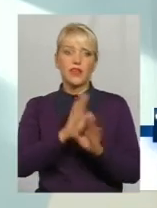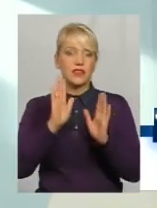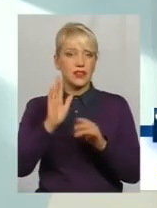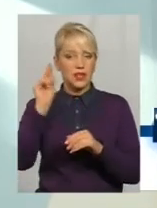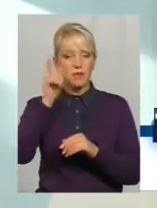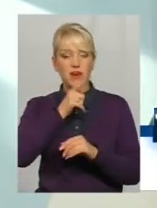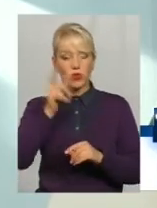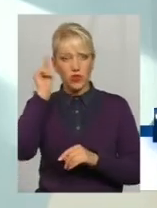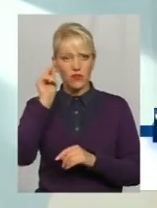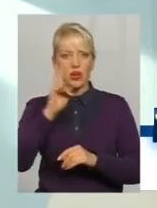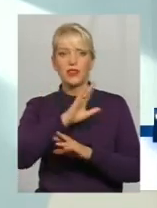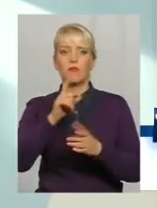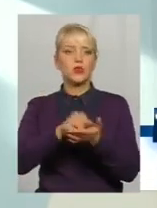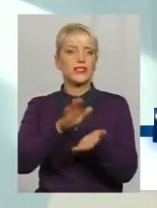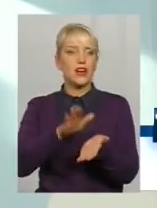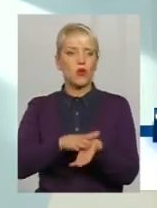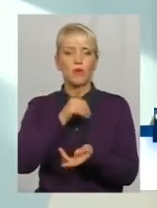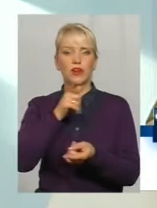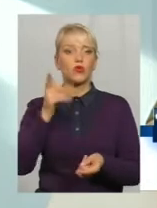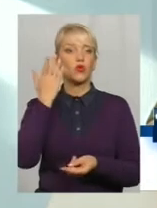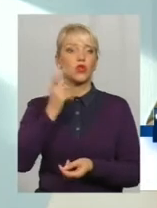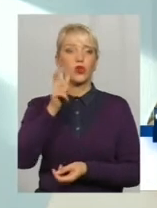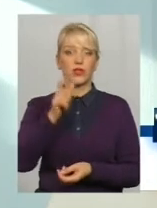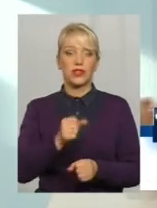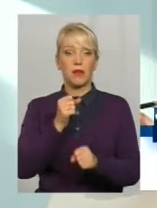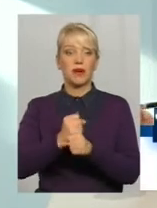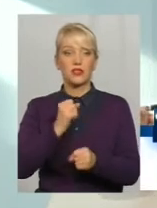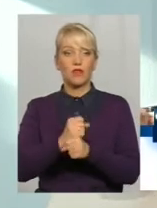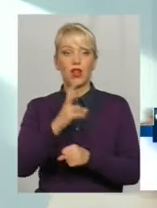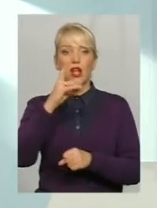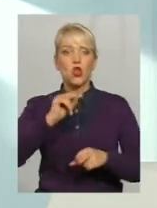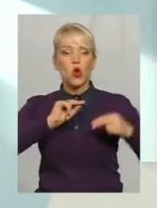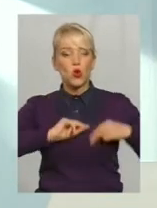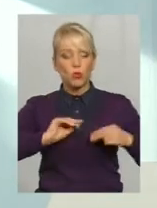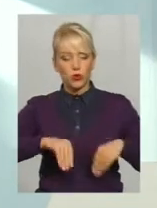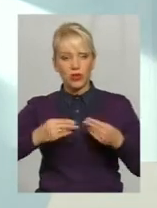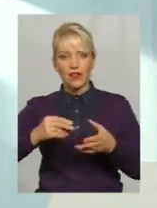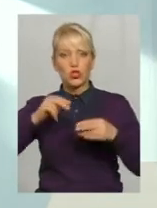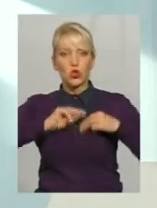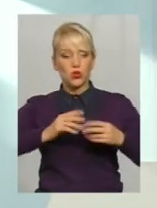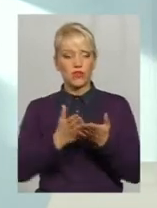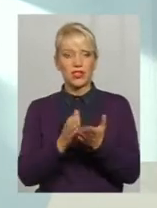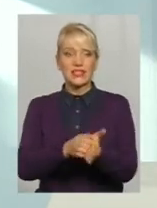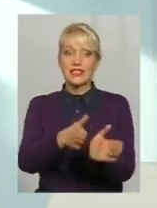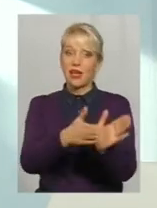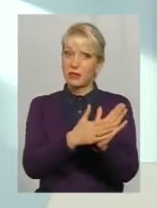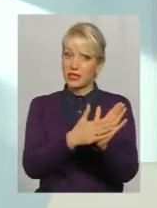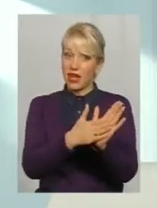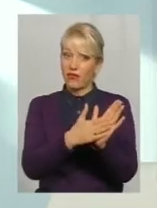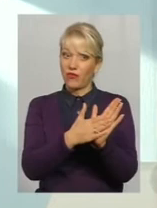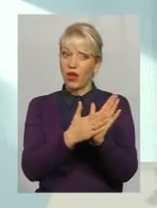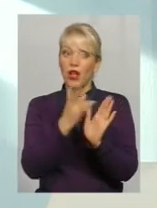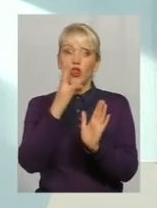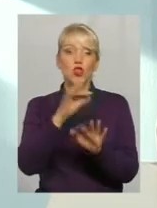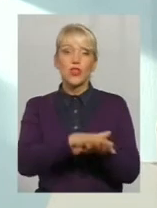зарахований, не буде зарахований і період, коли людина працювала, але роботодавець в трудовій книжці записав, але не